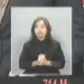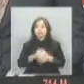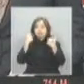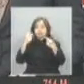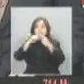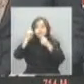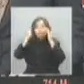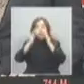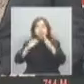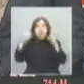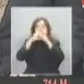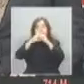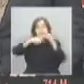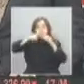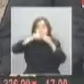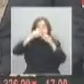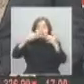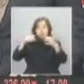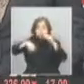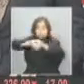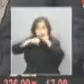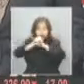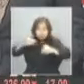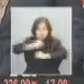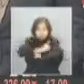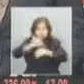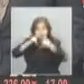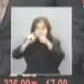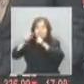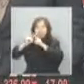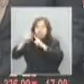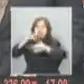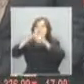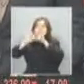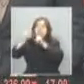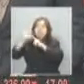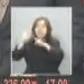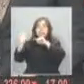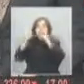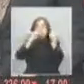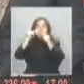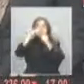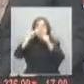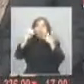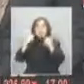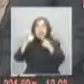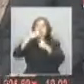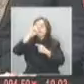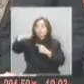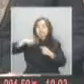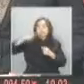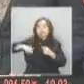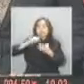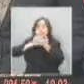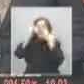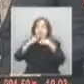บัดาเจาของทีมในศึกอเมริกนภุบน NFL และรวมถึงนักิลาที่มีประเด็นกัอยู่ค่ะล่สุกมีการฟองสารไปเรีบร้อยแล้ว